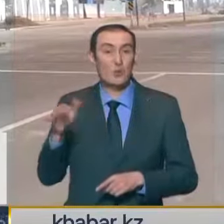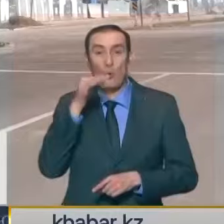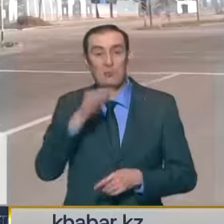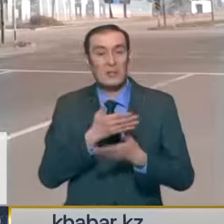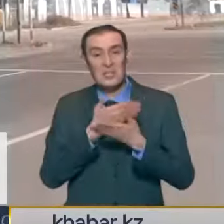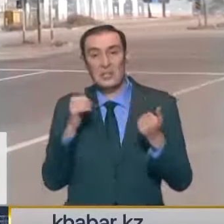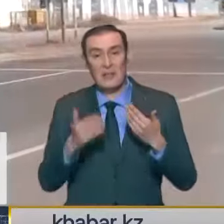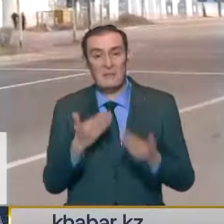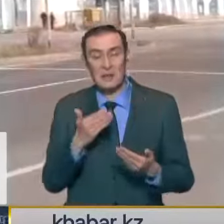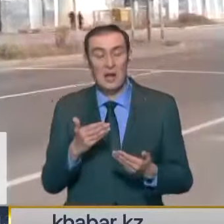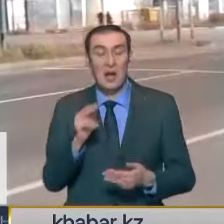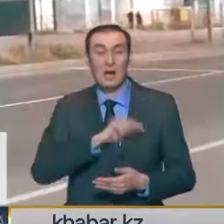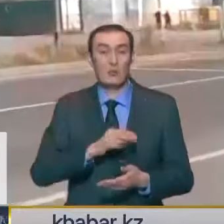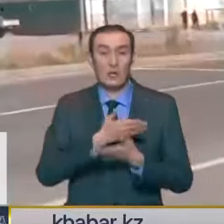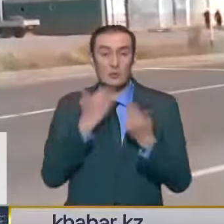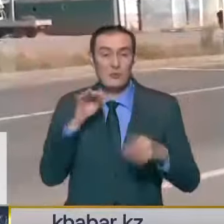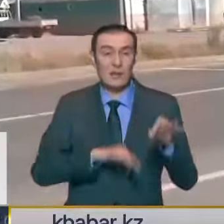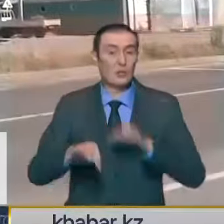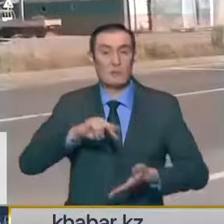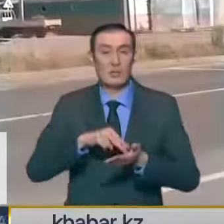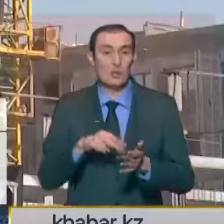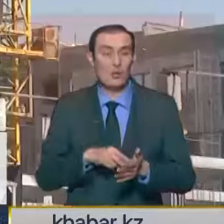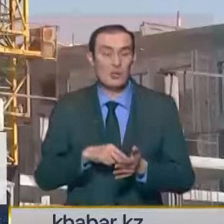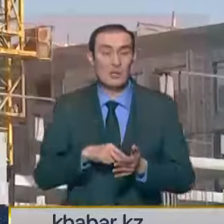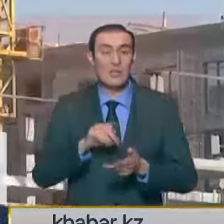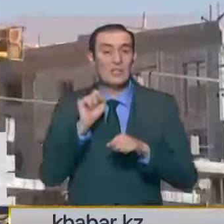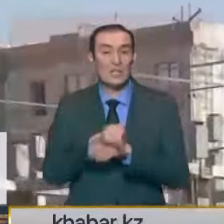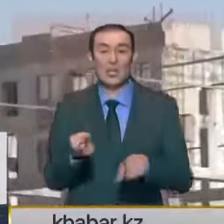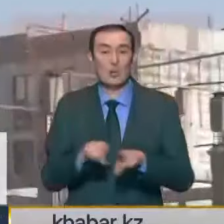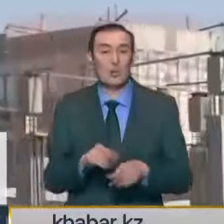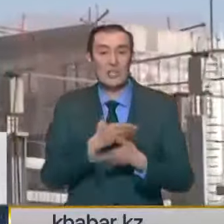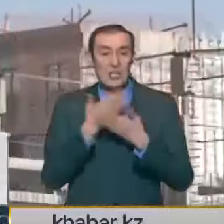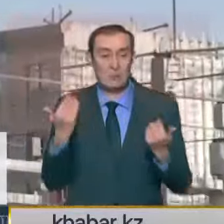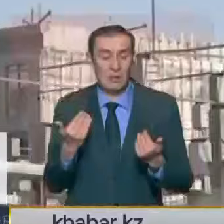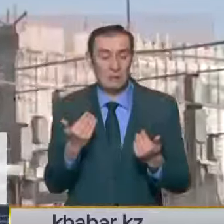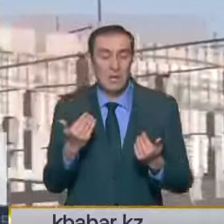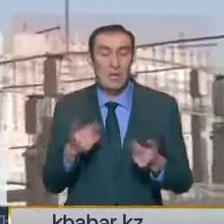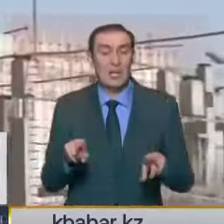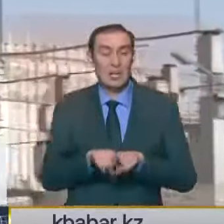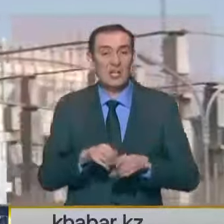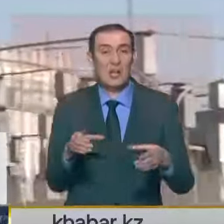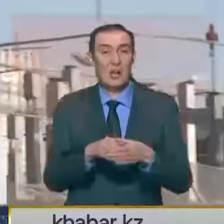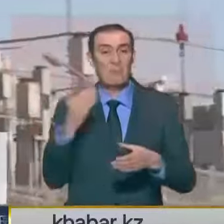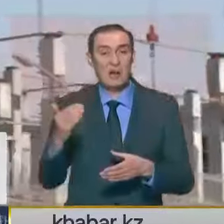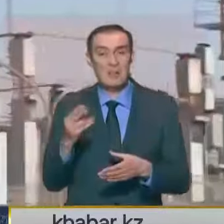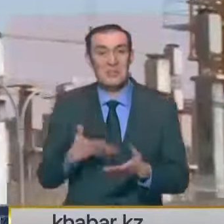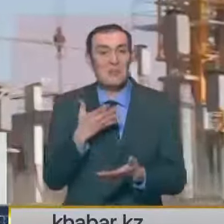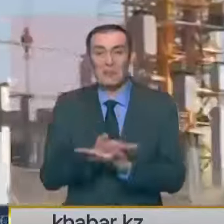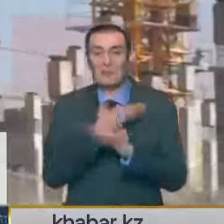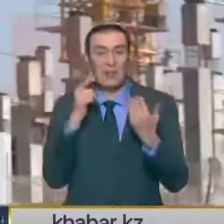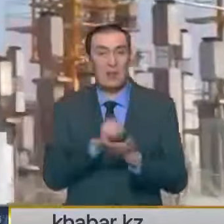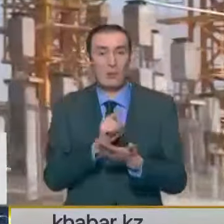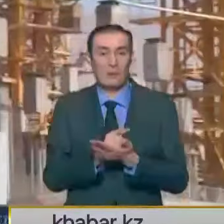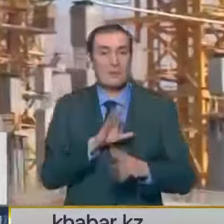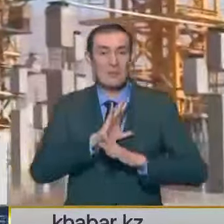уведомления о начале работ отсутствует архитектурно-планировочные задания также не были выданы К тому же компании не выплачивали